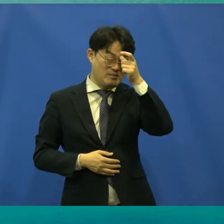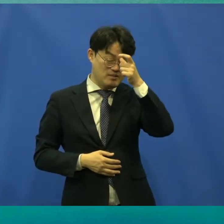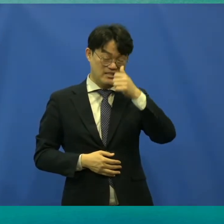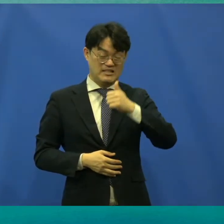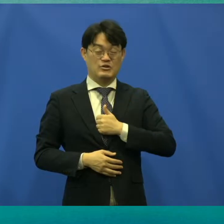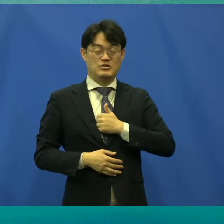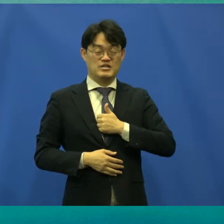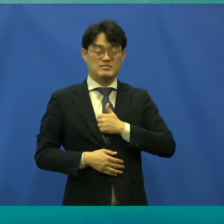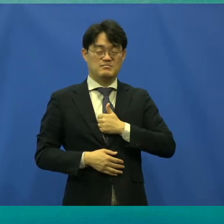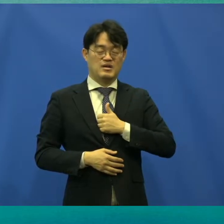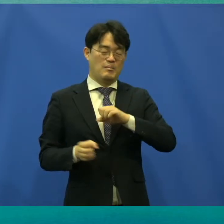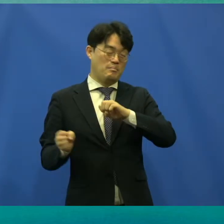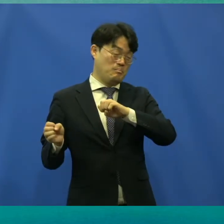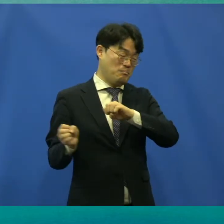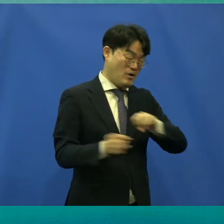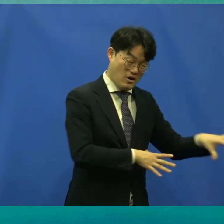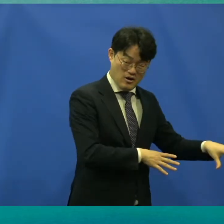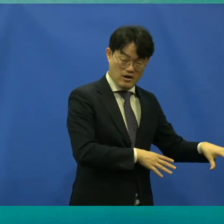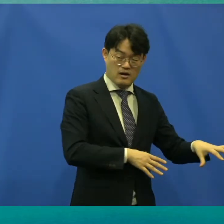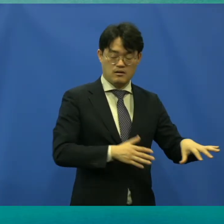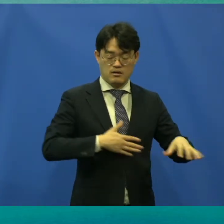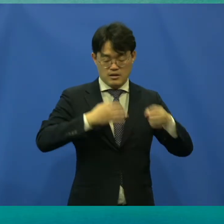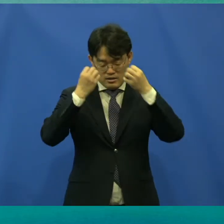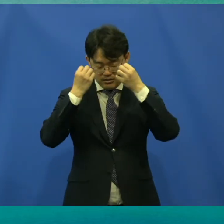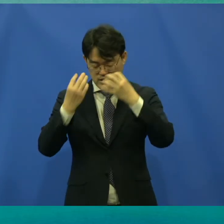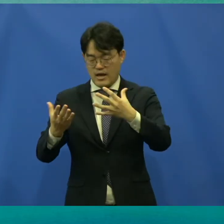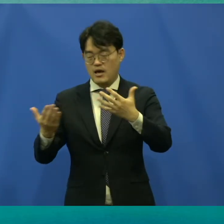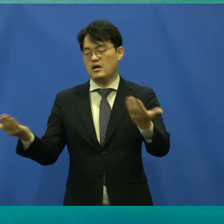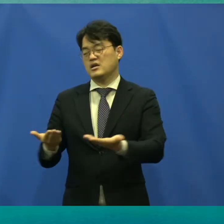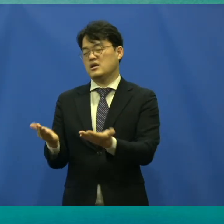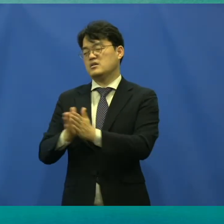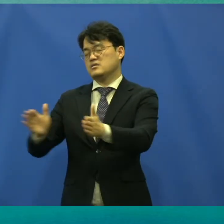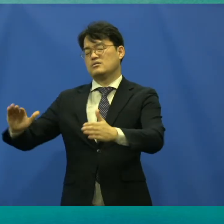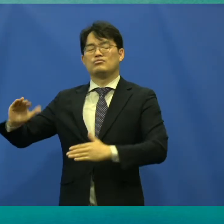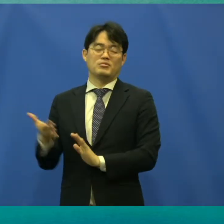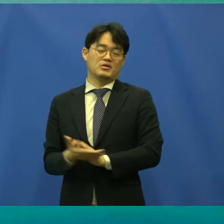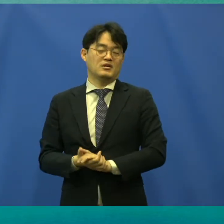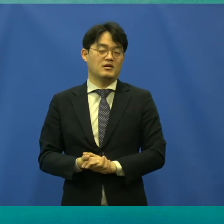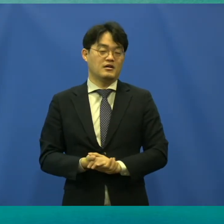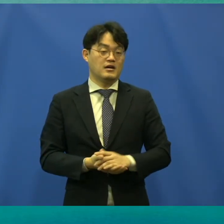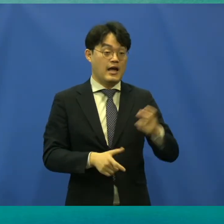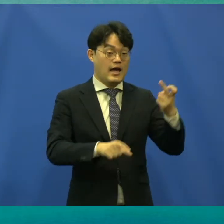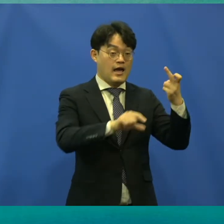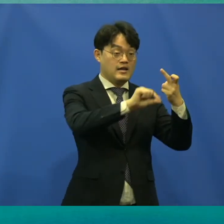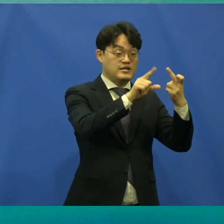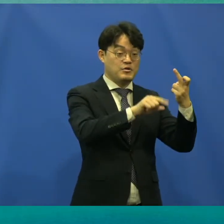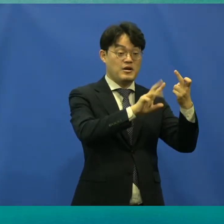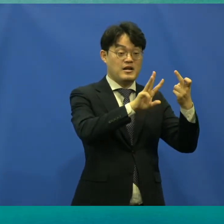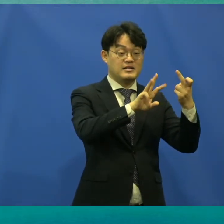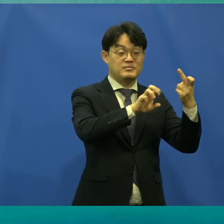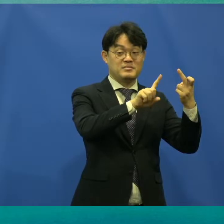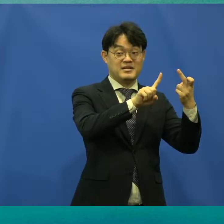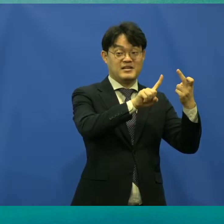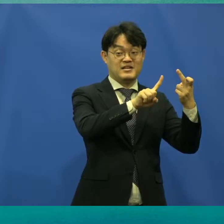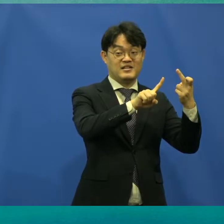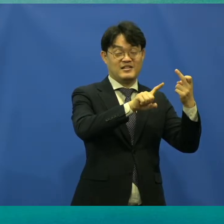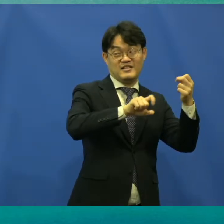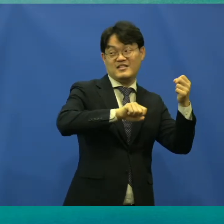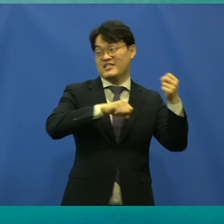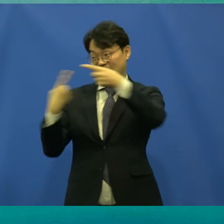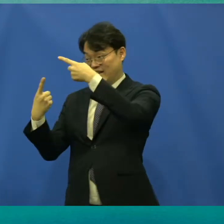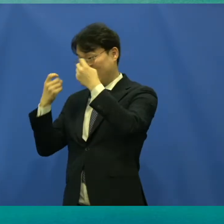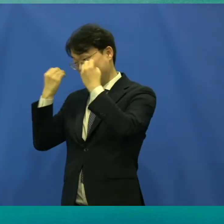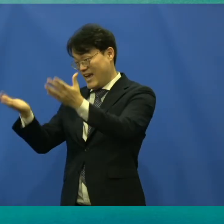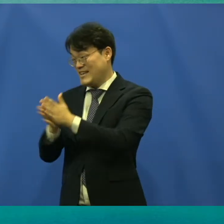새해가 되었다고 새 일이 시작되지 않습니다. 옛사람인 내가 완전히